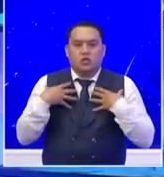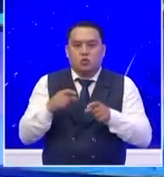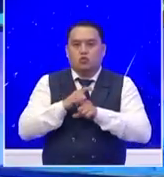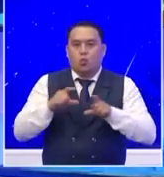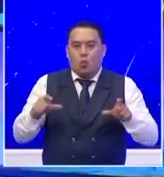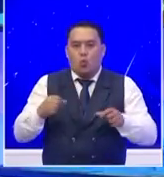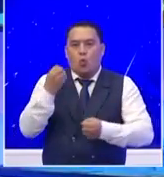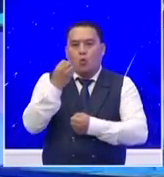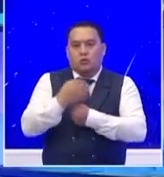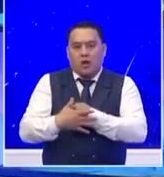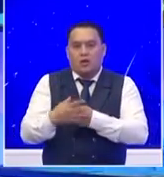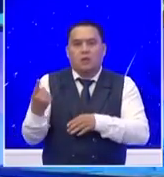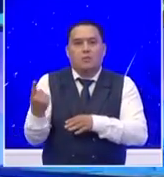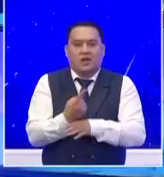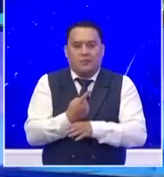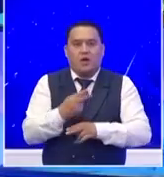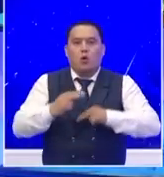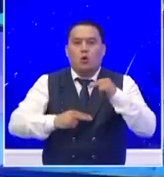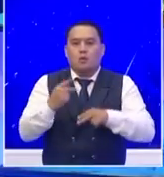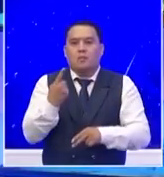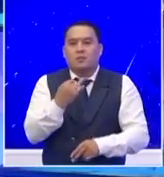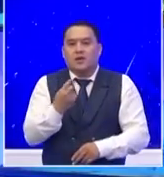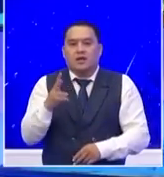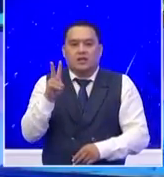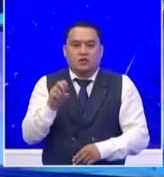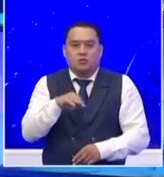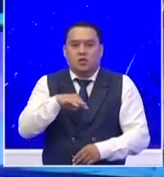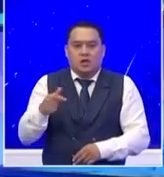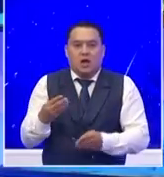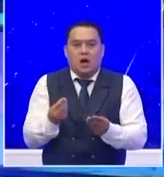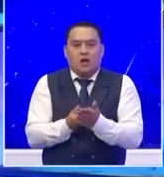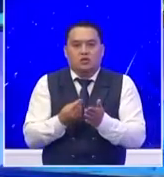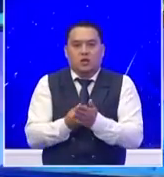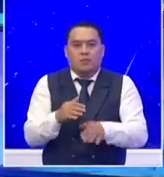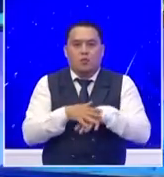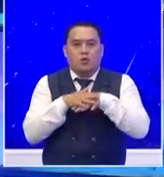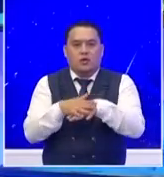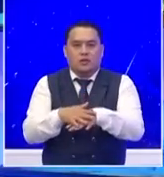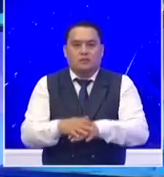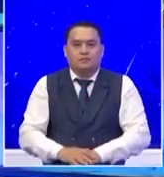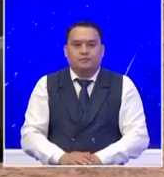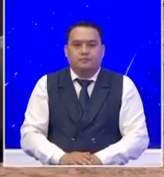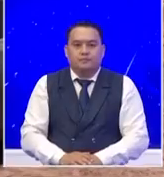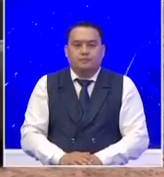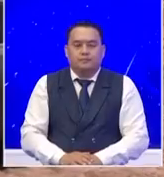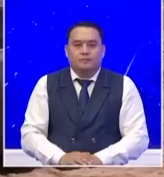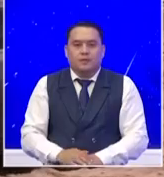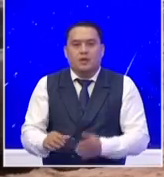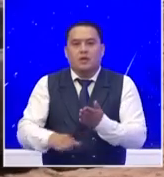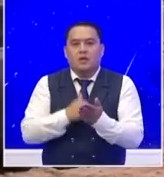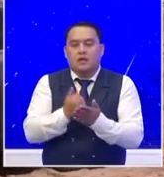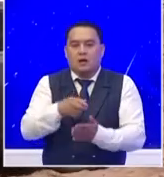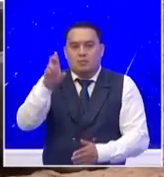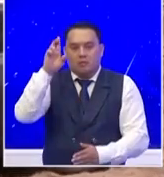шынықтыру сауықтыру кешенінің бірі. Құрылысына 1 миллиард 200 миллион теңгеден аса қаражат бөлінген. Елбасы